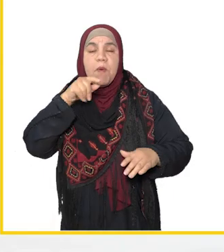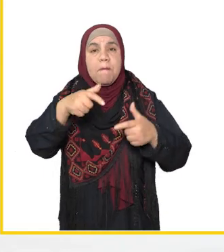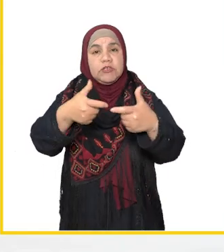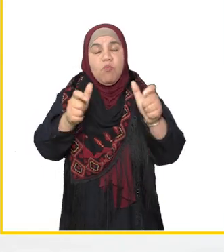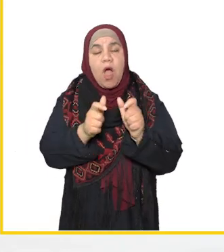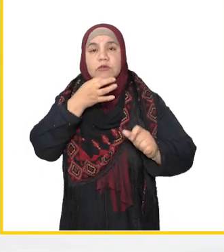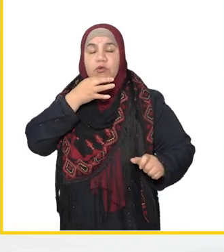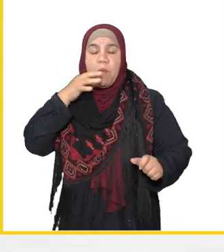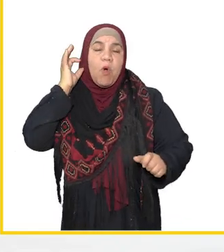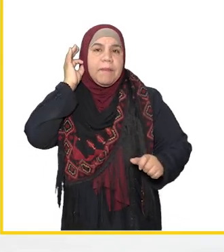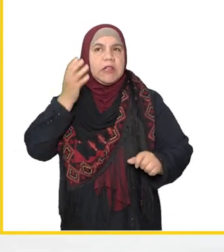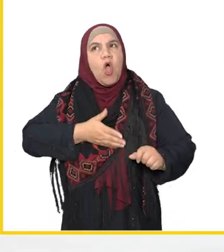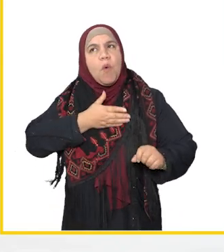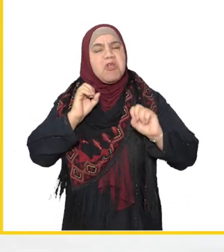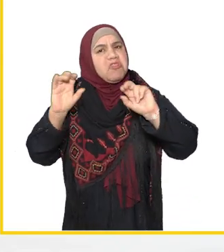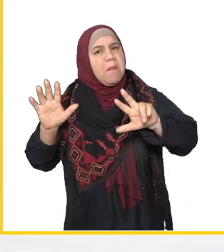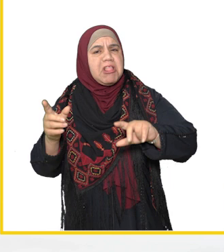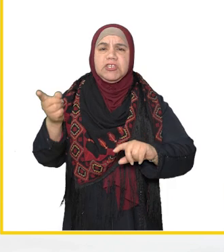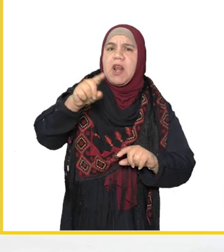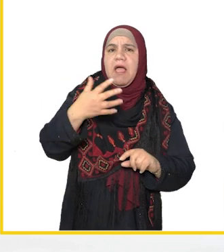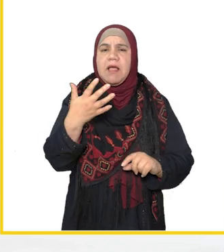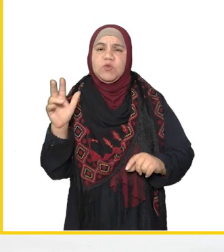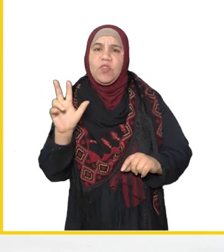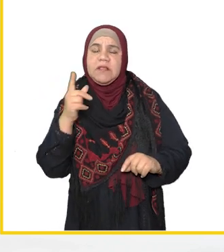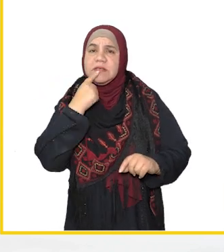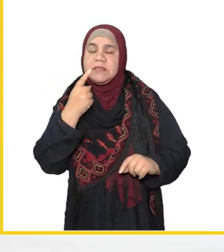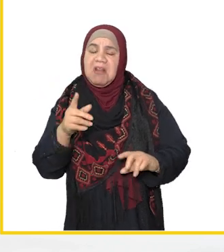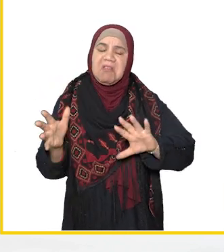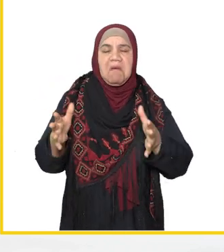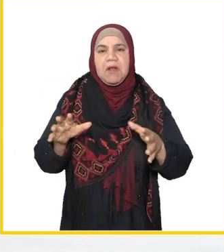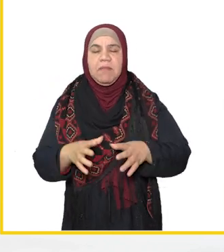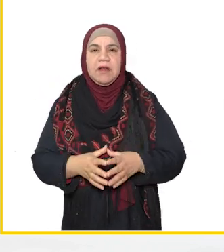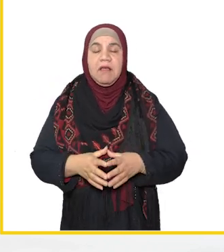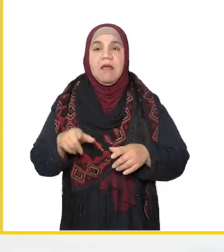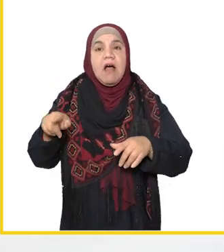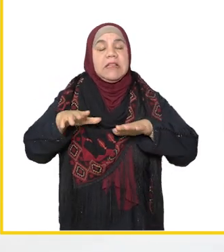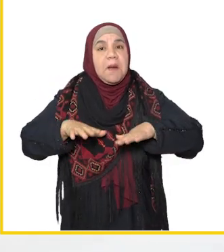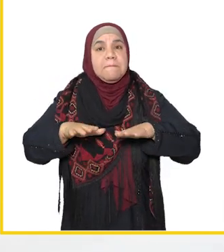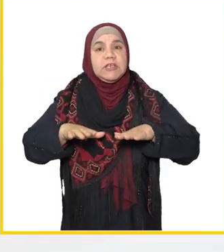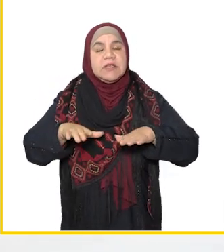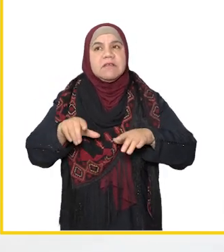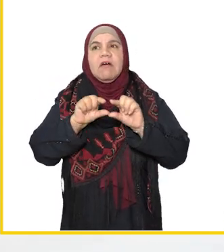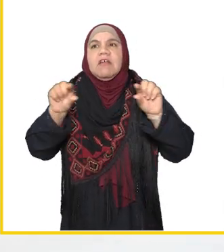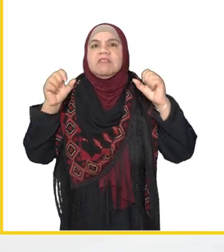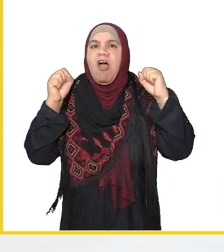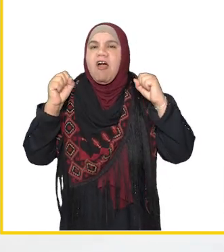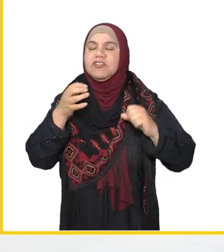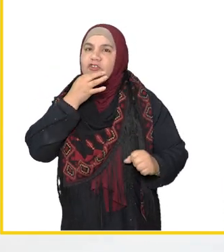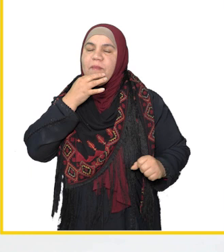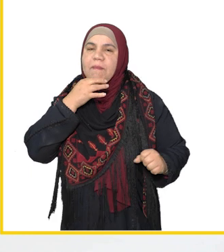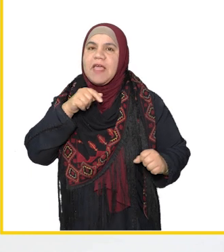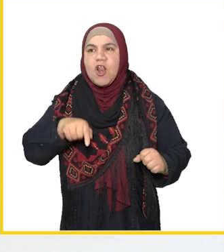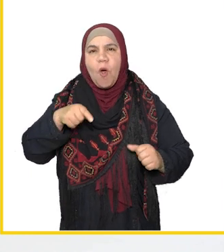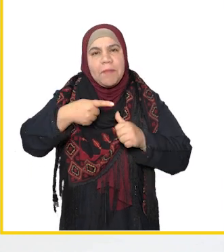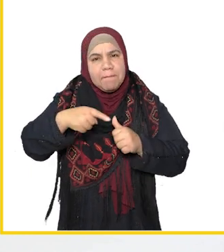المجلس الشبابي هو مجموعة من الشباب والصبايا أعمارنا مختلفة من 18 ل 35 سنة تقريباً. المجلس رح يكون هو عبارة عن